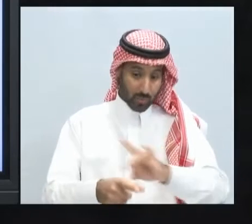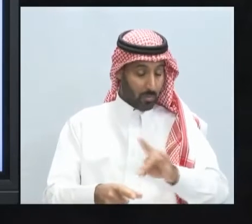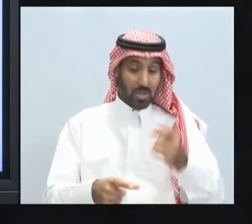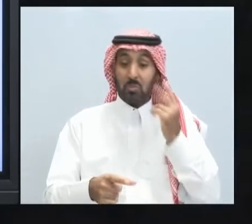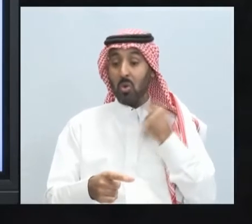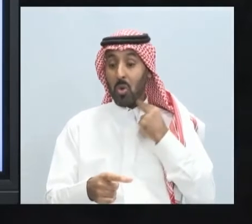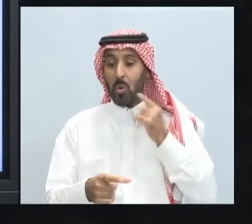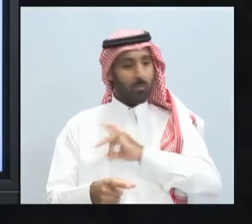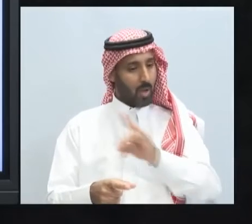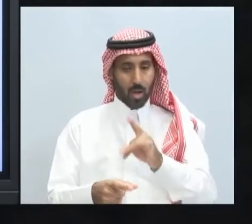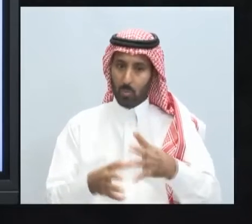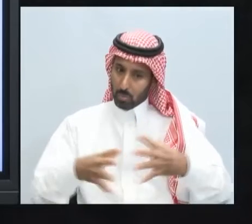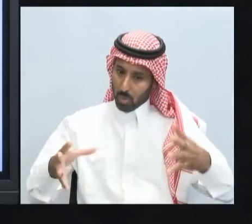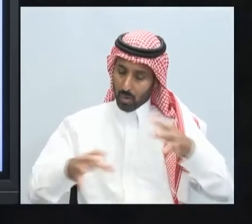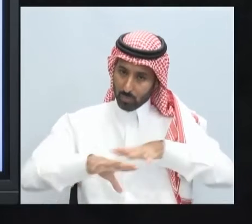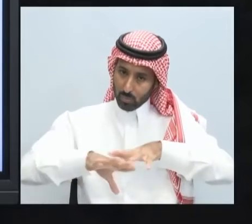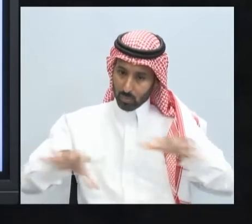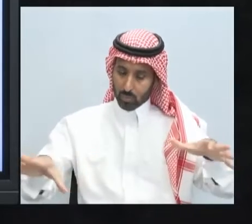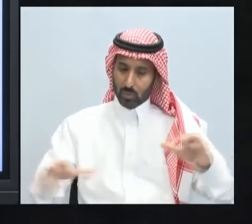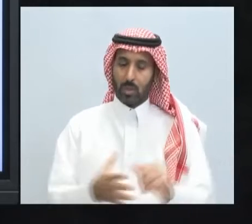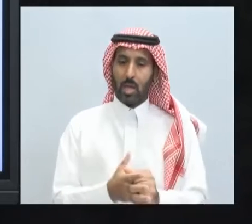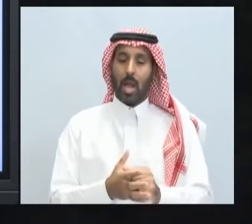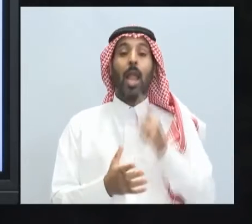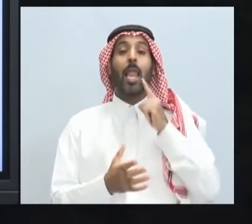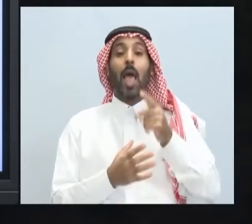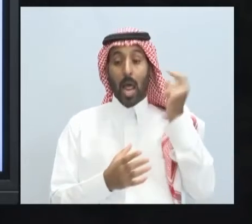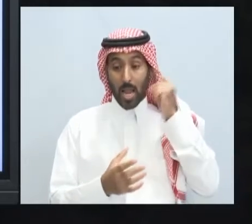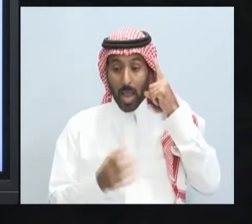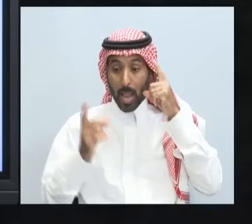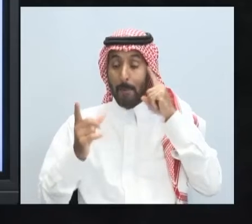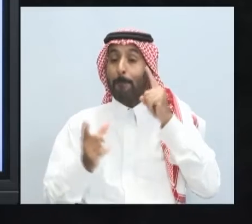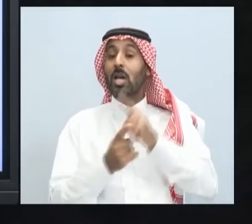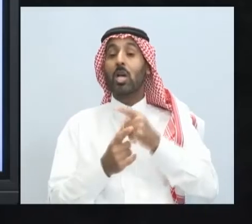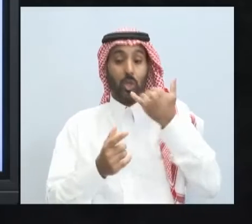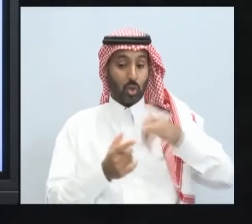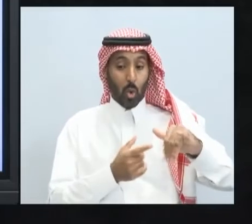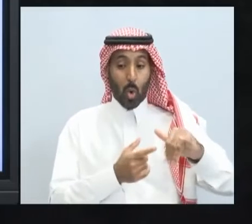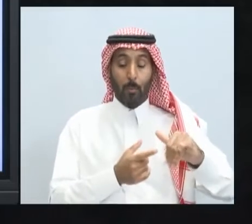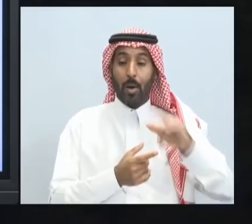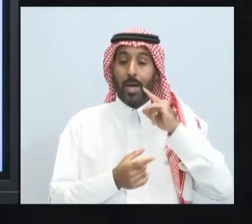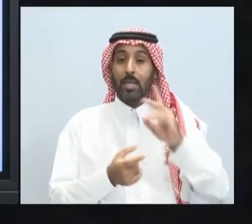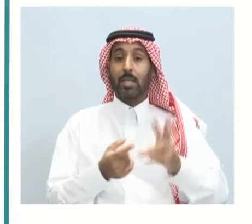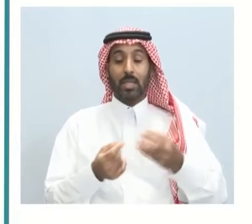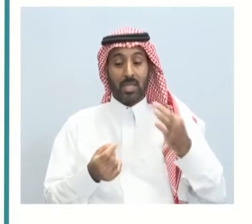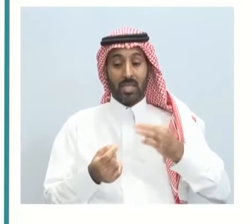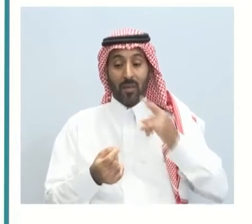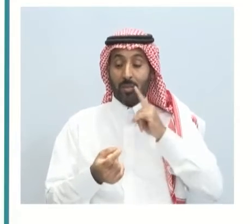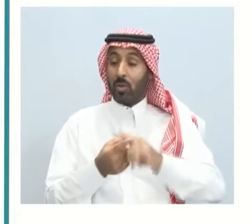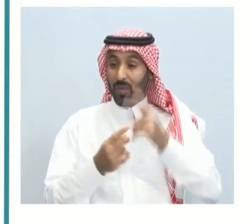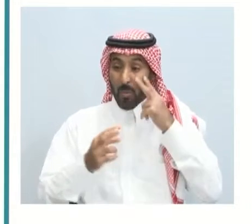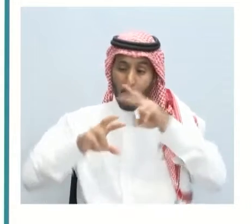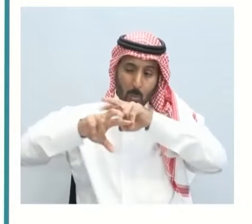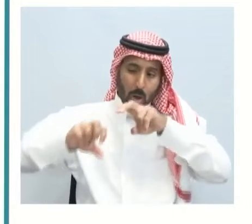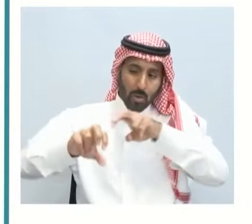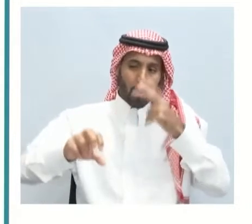هذه اذا العلم اسلوب او طريقه يستخدم في استقصاء